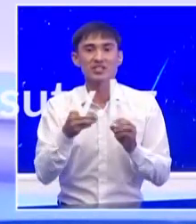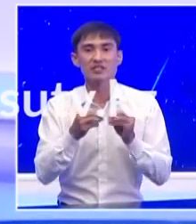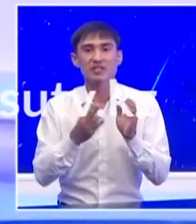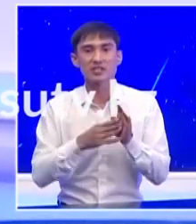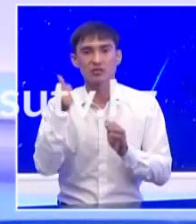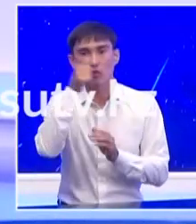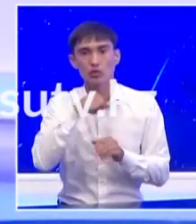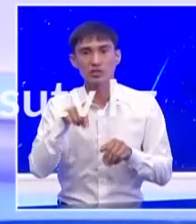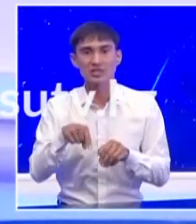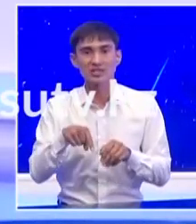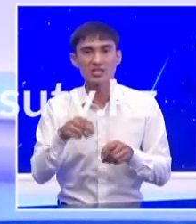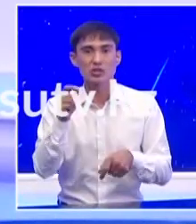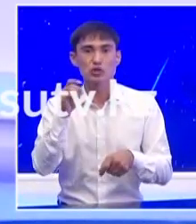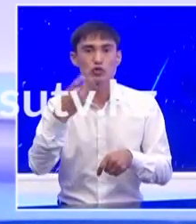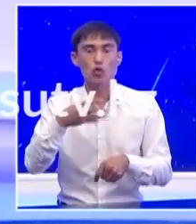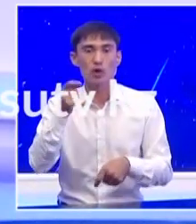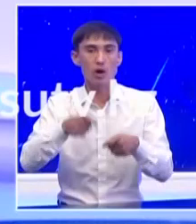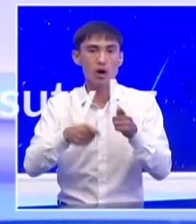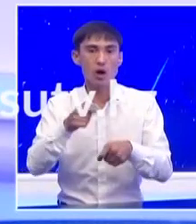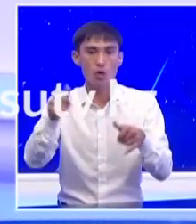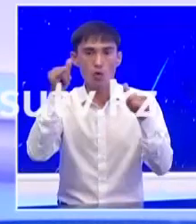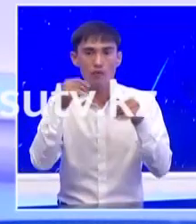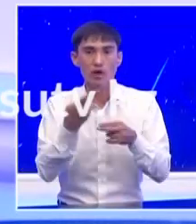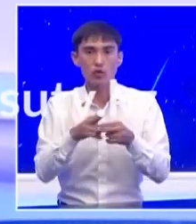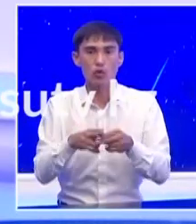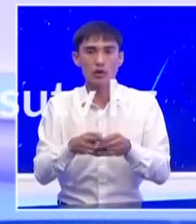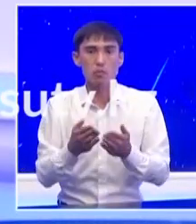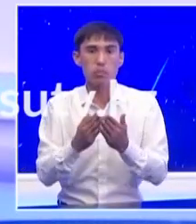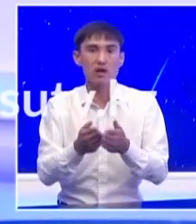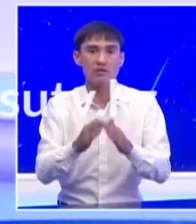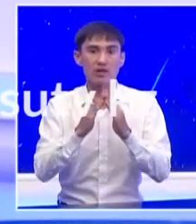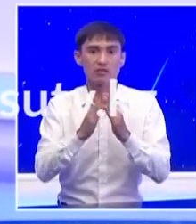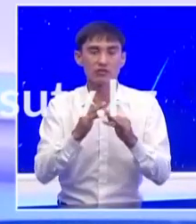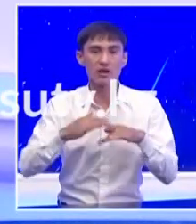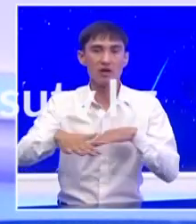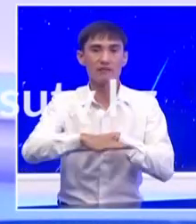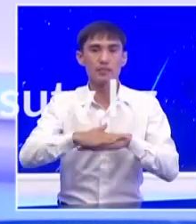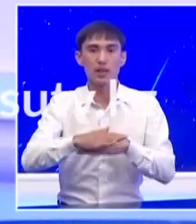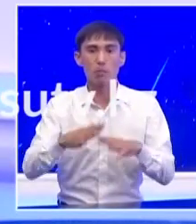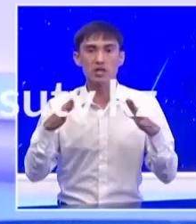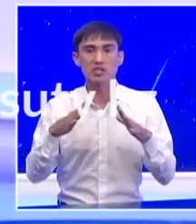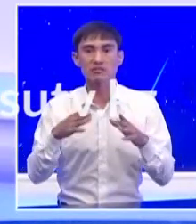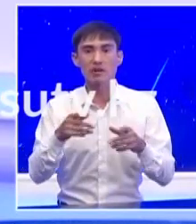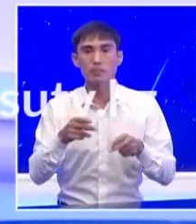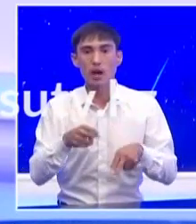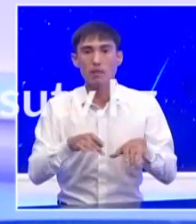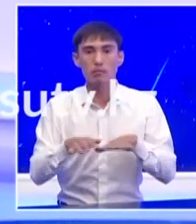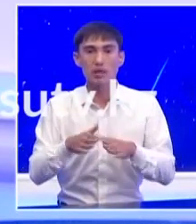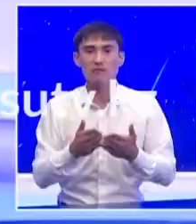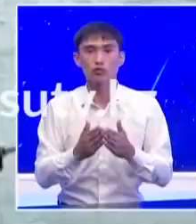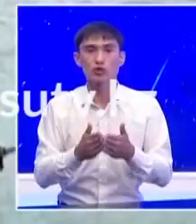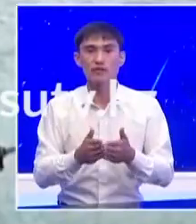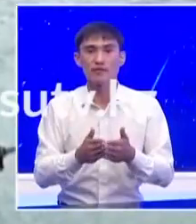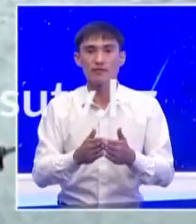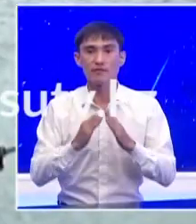2019 года здесь держат 40 дойных коров хлеву, который плавает в акватории гавани. Для большинства операций на плавучей ферме